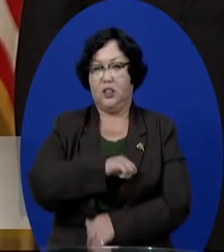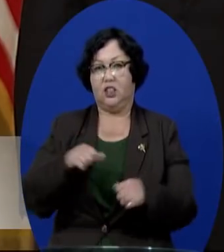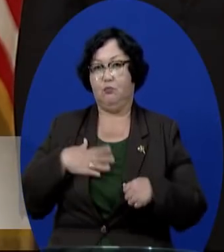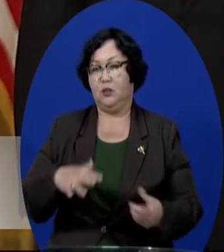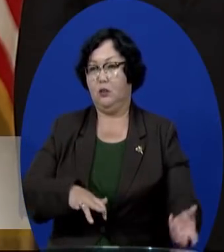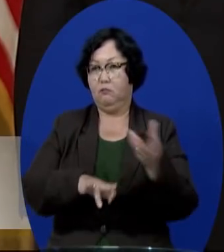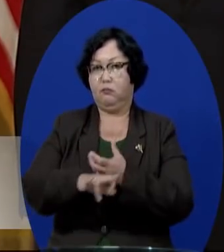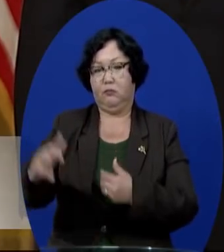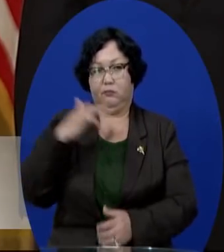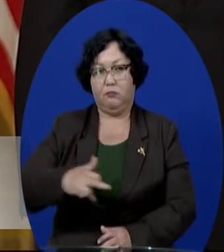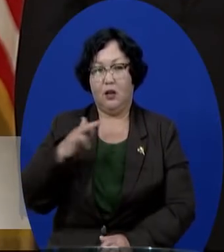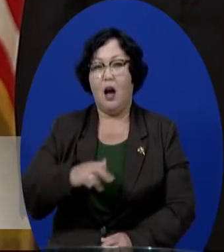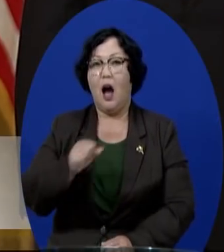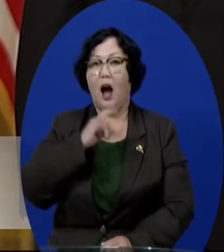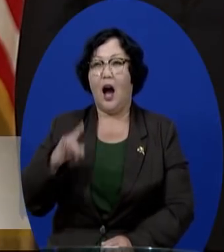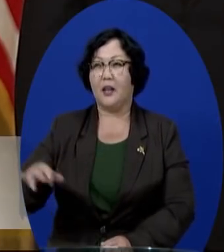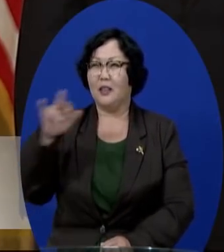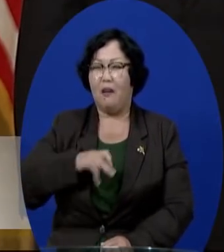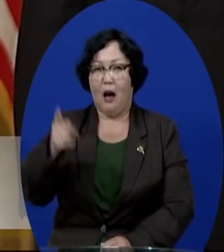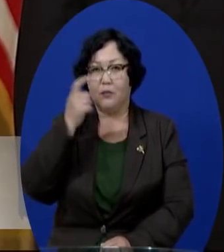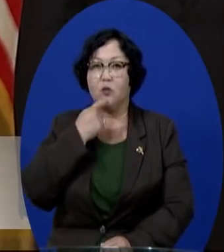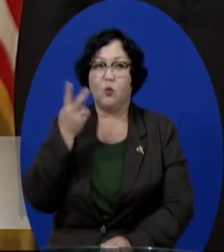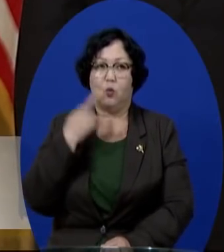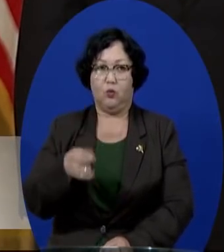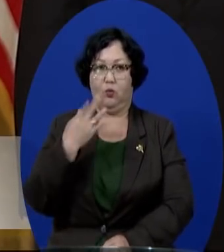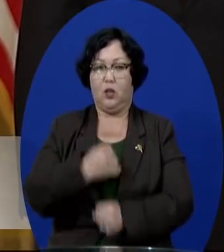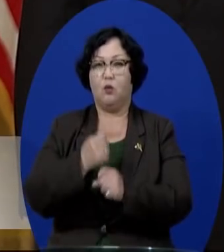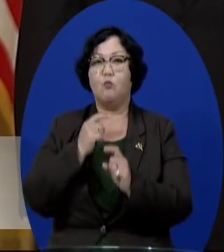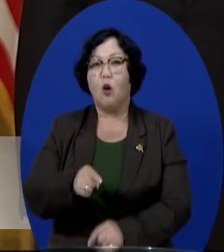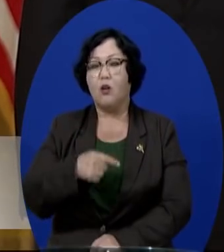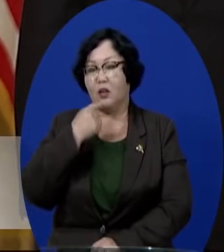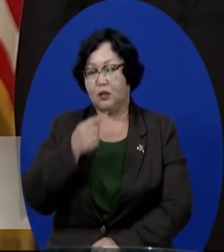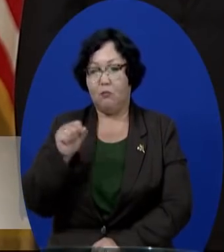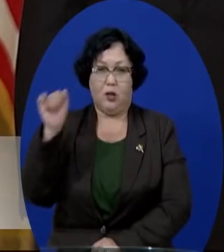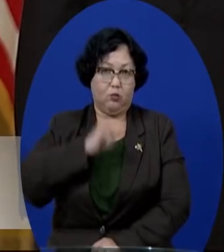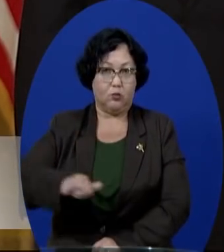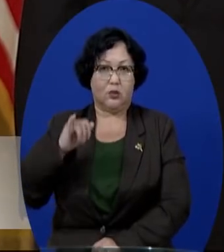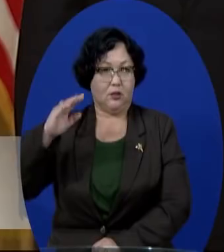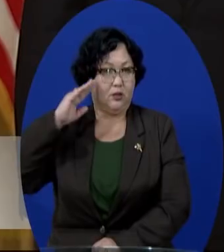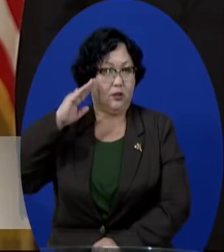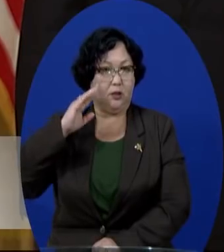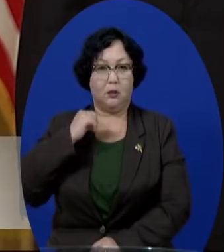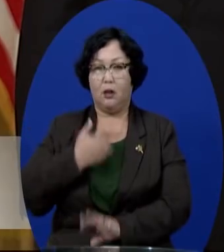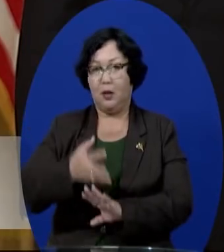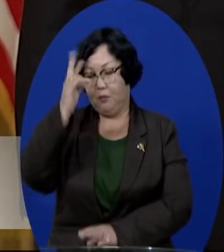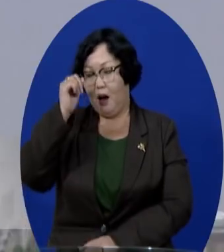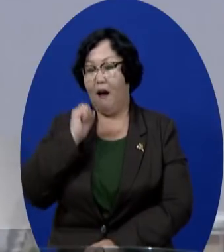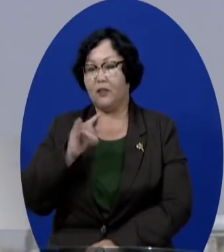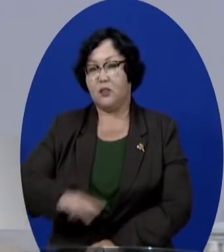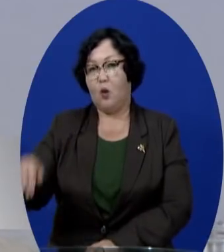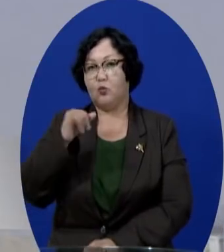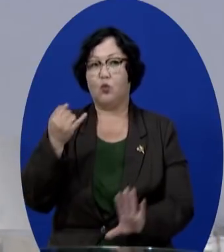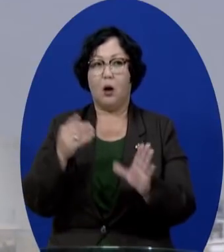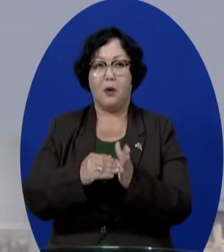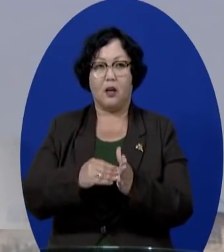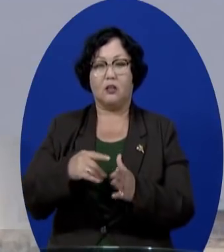тээврийн түүхэндх хамгийн хүнд хэцүү ажиллагааны нэг гэж тодорхойлсон байна. Америкийн нэгдсэн улсын зэвсэгт хүчин Афганистанаас 6,000 явган цэрэг